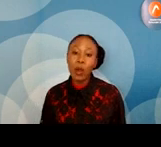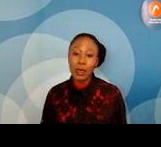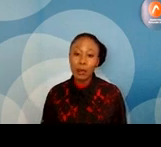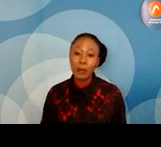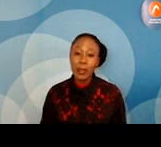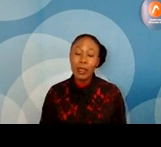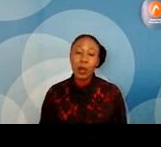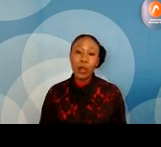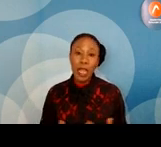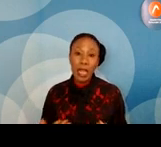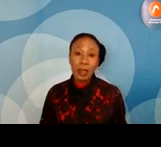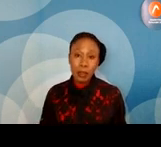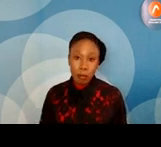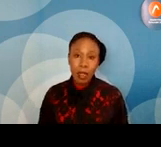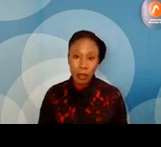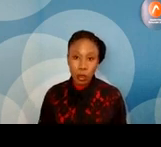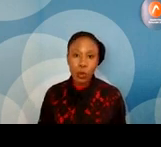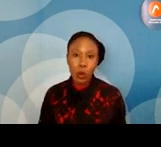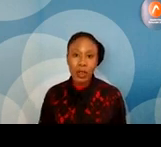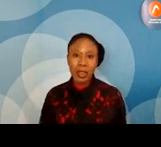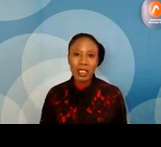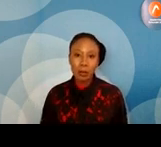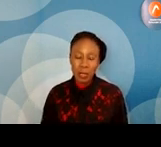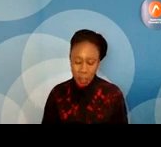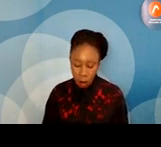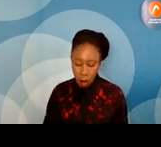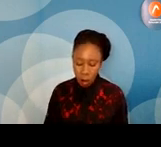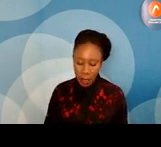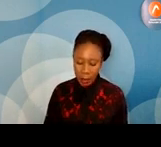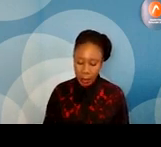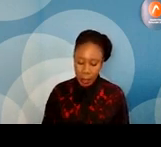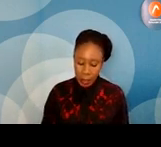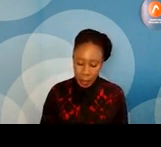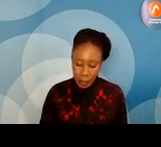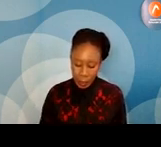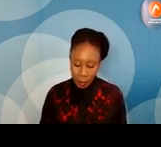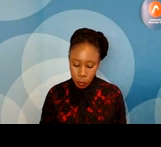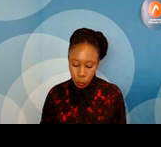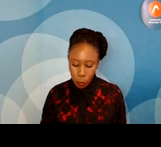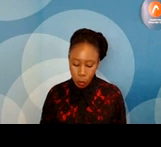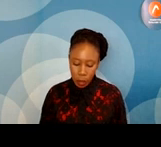till de målen. Och är ett av målen att man ska ha en